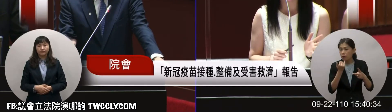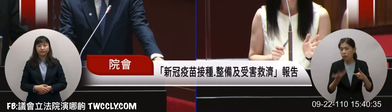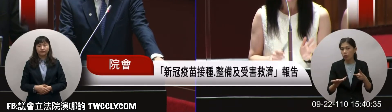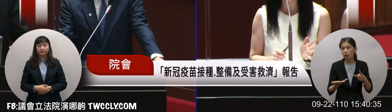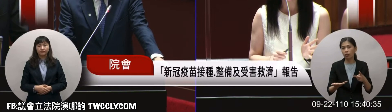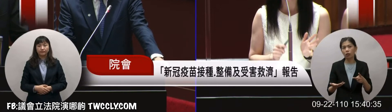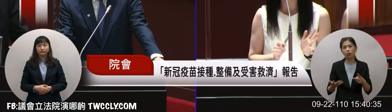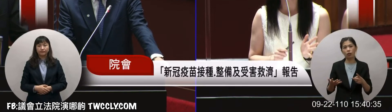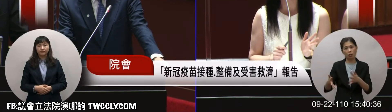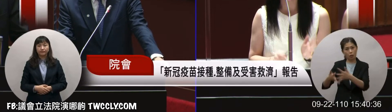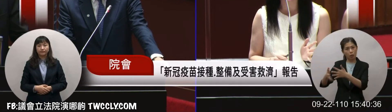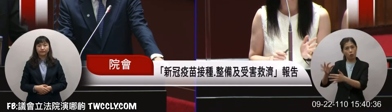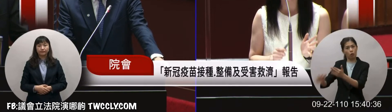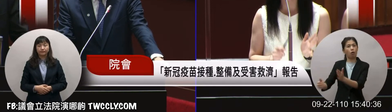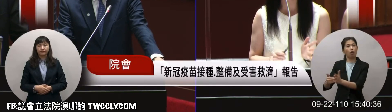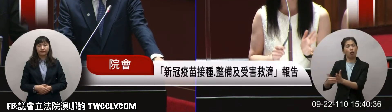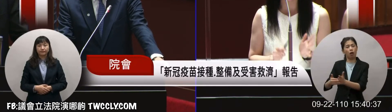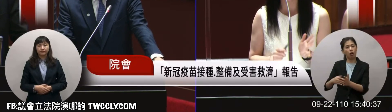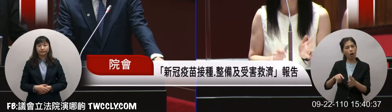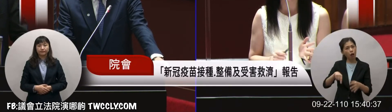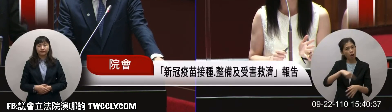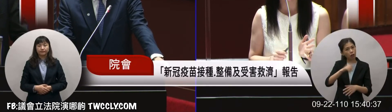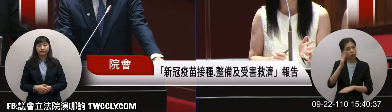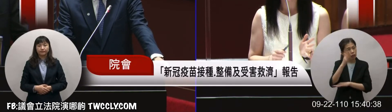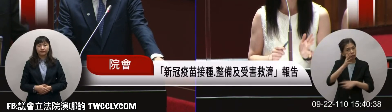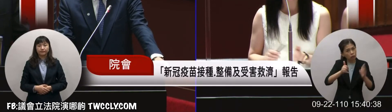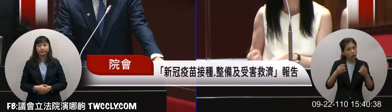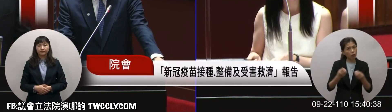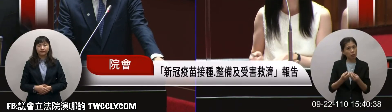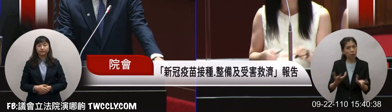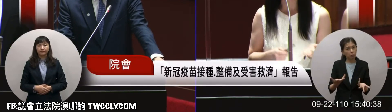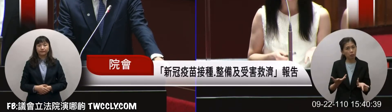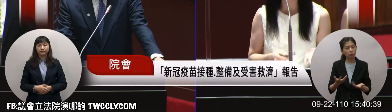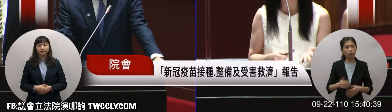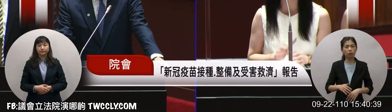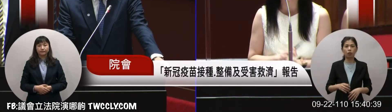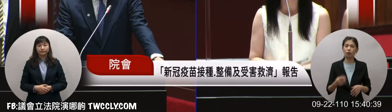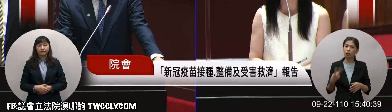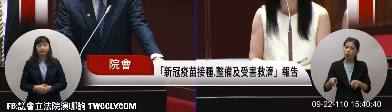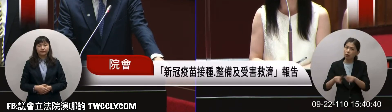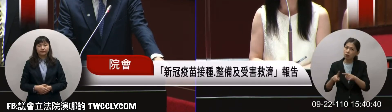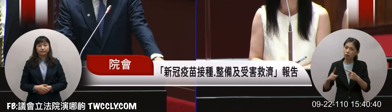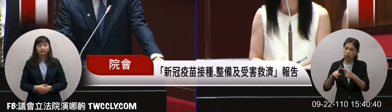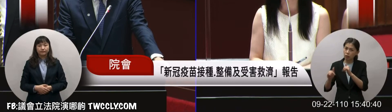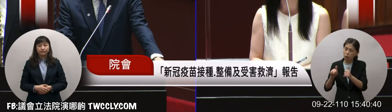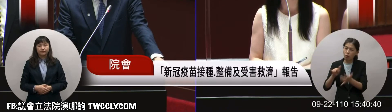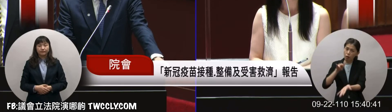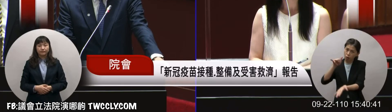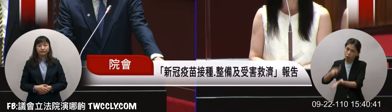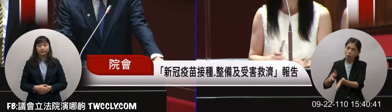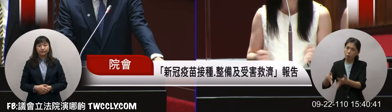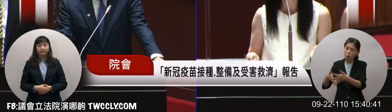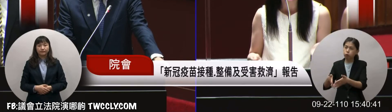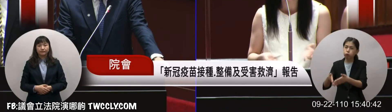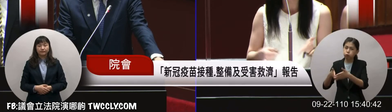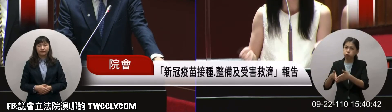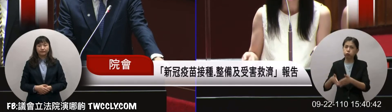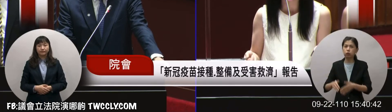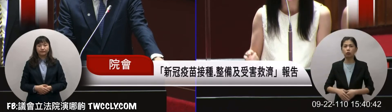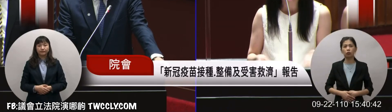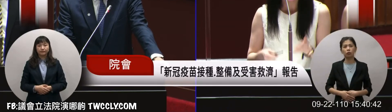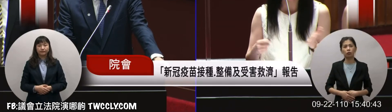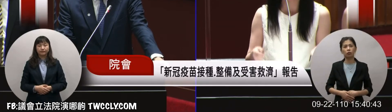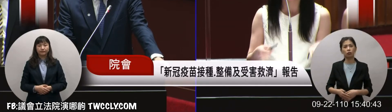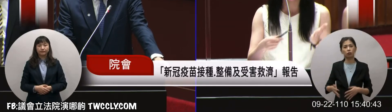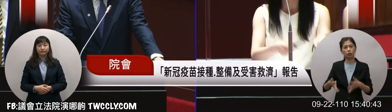怎么办？这个部分我觉得有责任要让民众知道。那不仅是官员，包括一般民众也有出国的需求。那你不能说不是只有